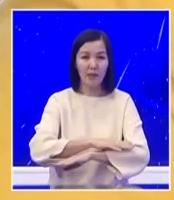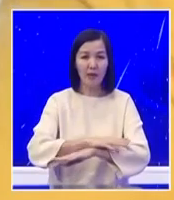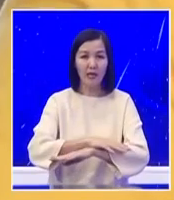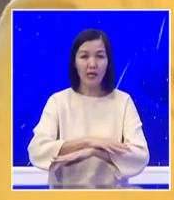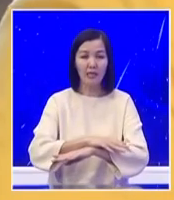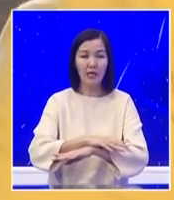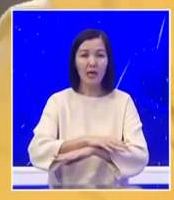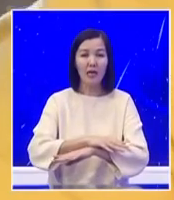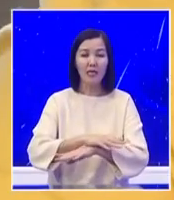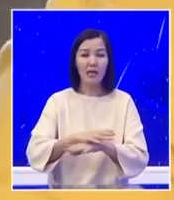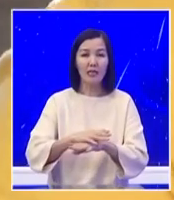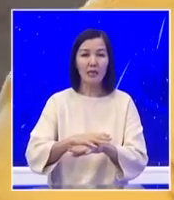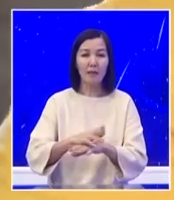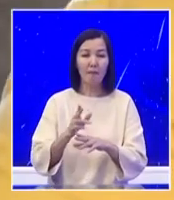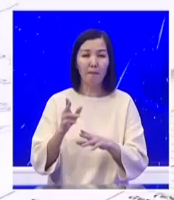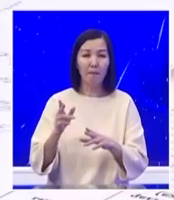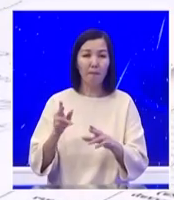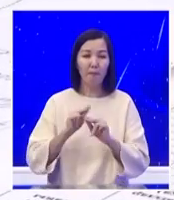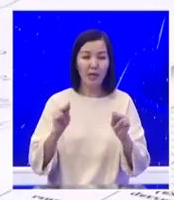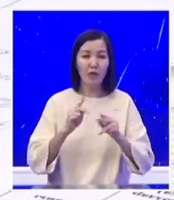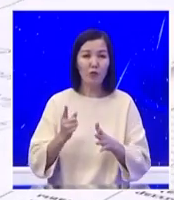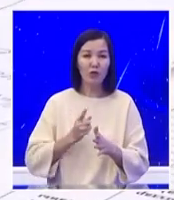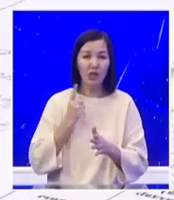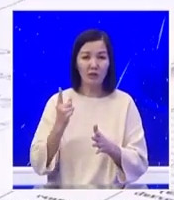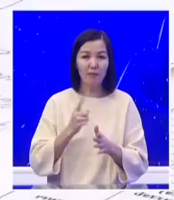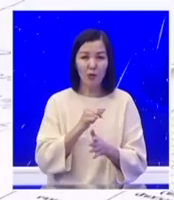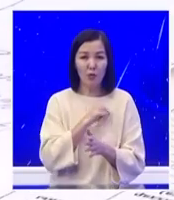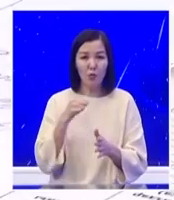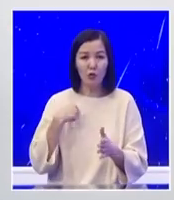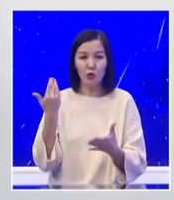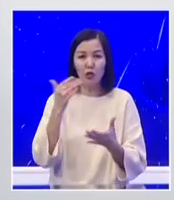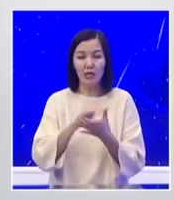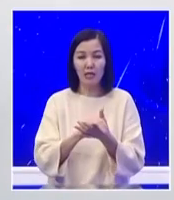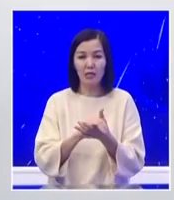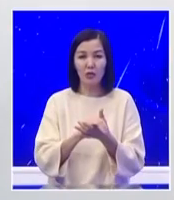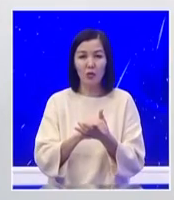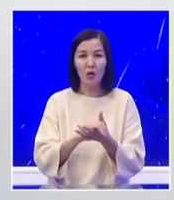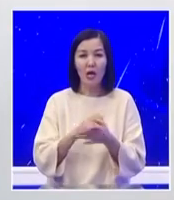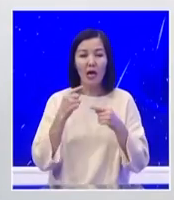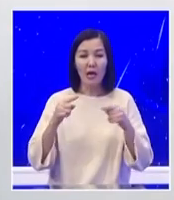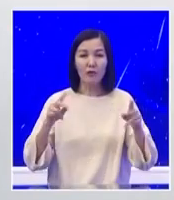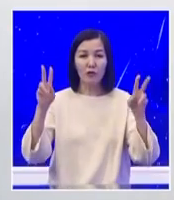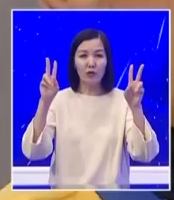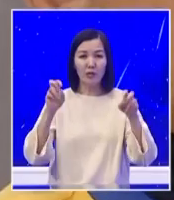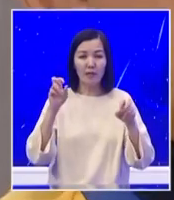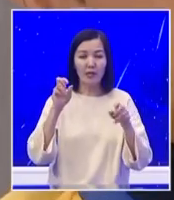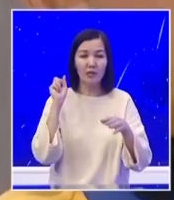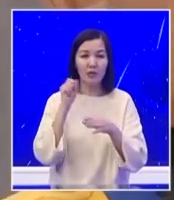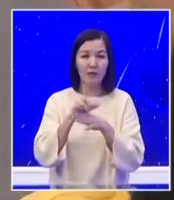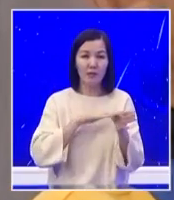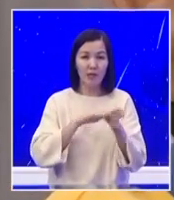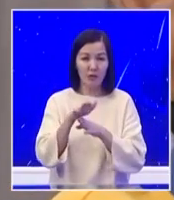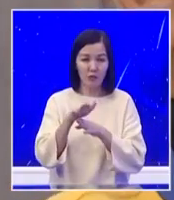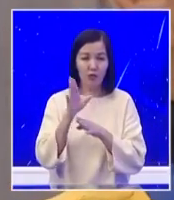тәжірибелік сағаты, педагог шебер өзін өзі таныстыру, әрбір жұмыс тәжірибесіне тиімді тәжірибе авторлық бағдарламалары бойынша